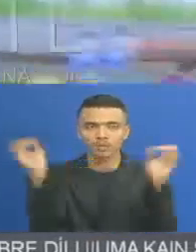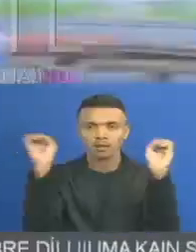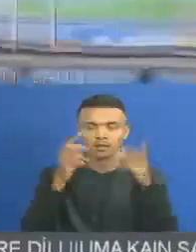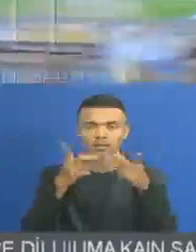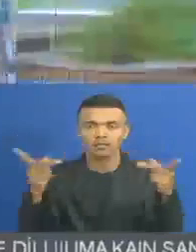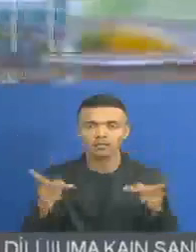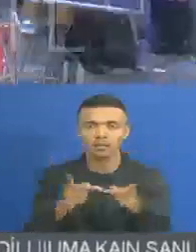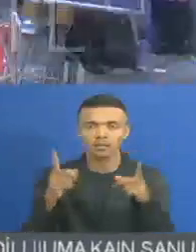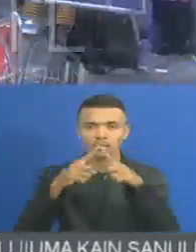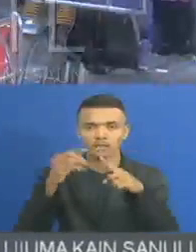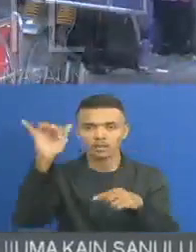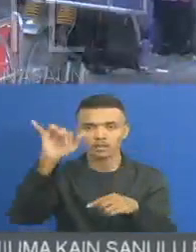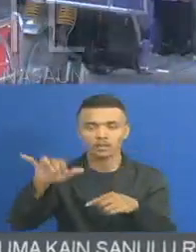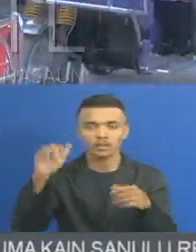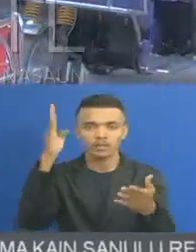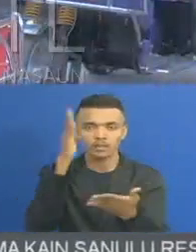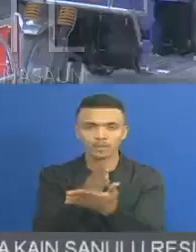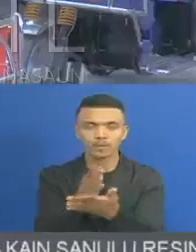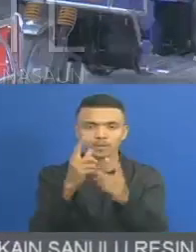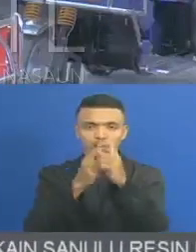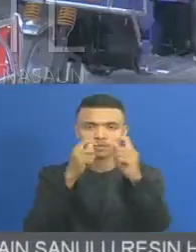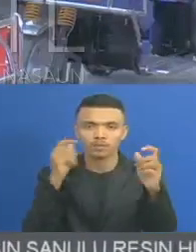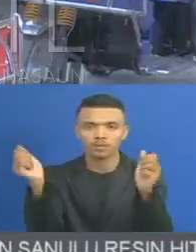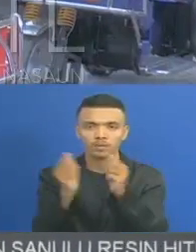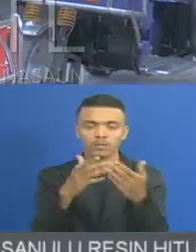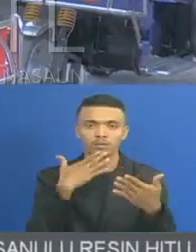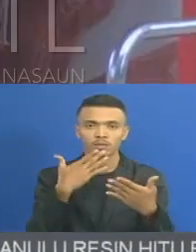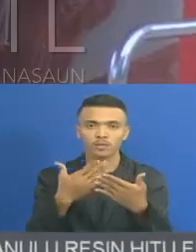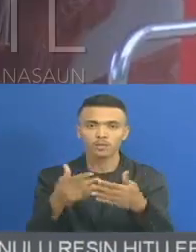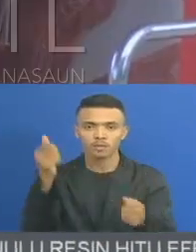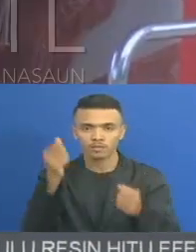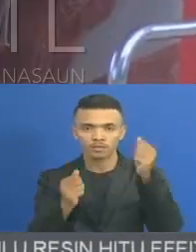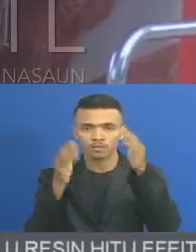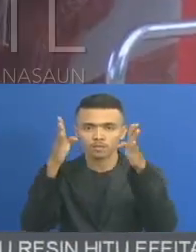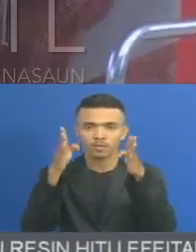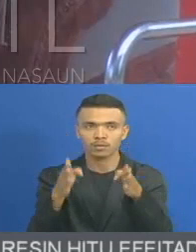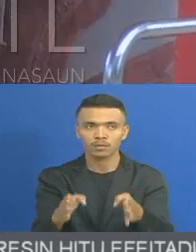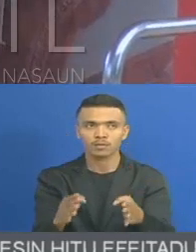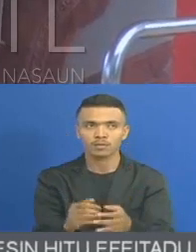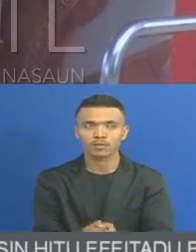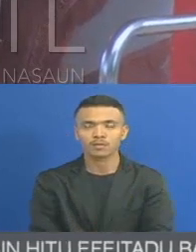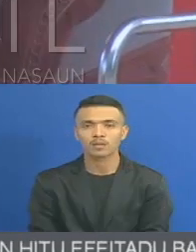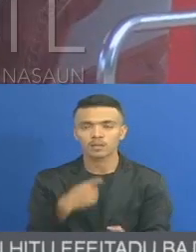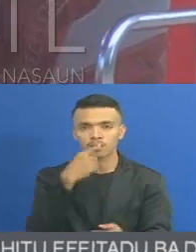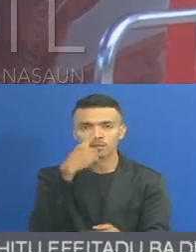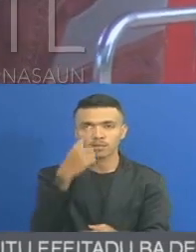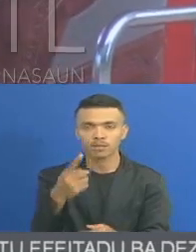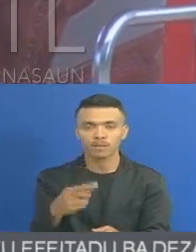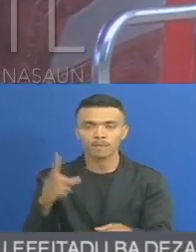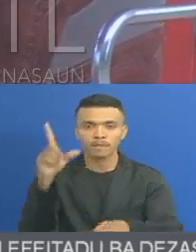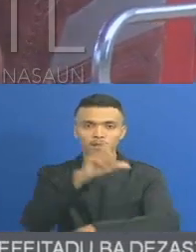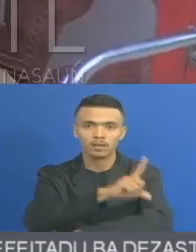terminal basira rodi estaciona transporte rodiac. Motorista TomTom Paulo Siki explica cada